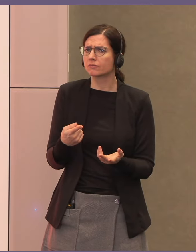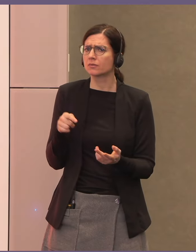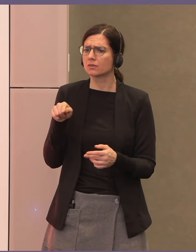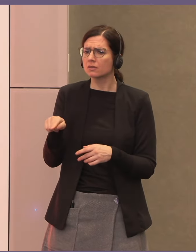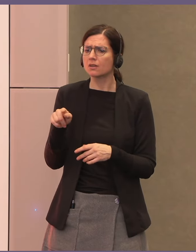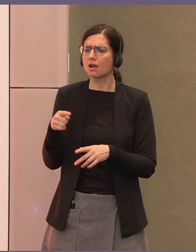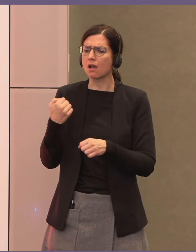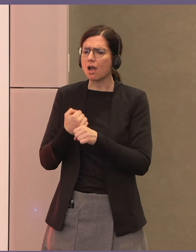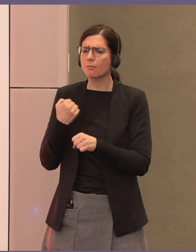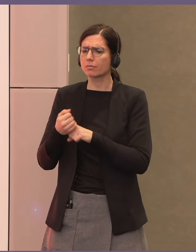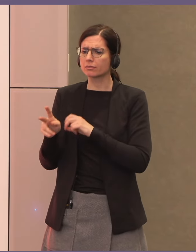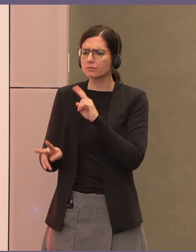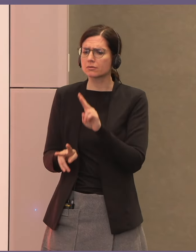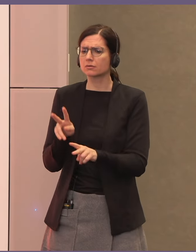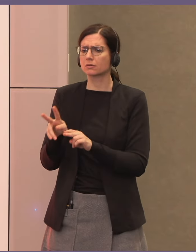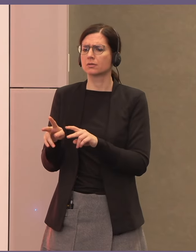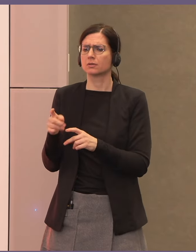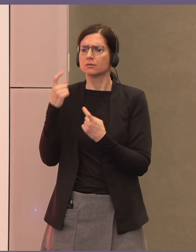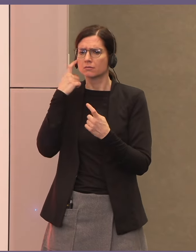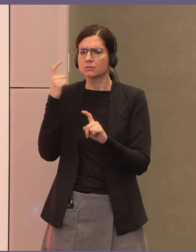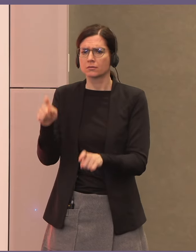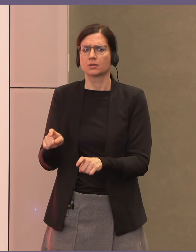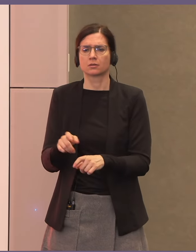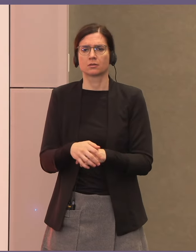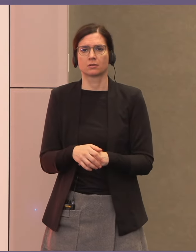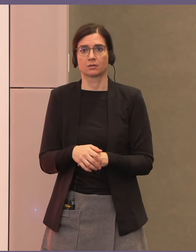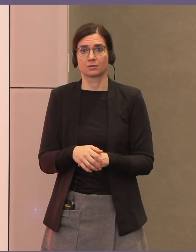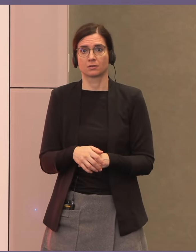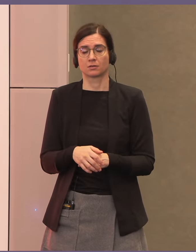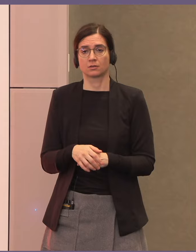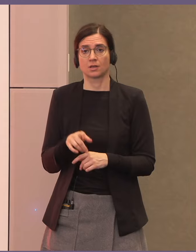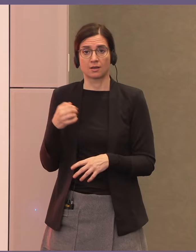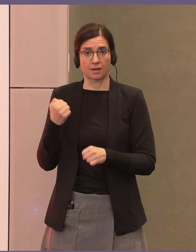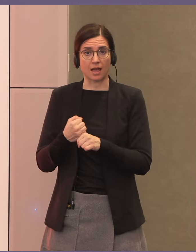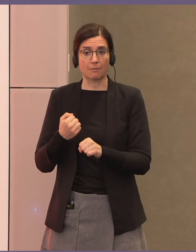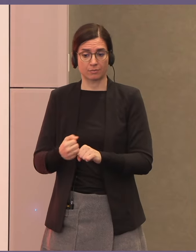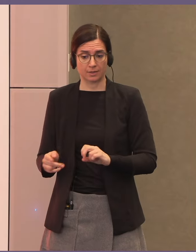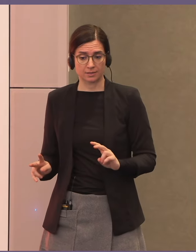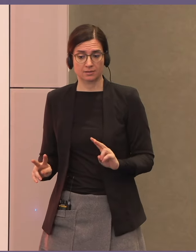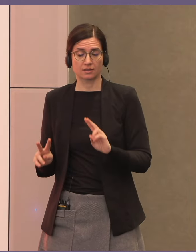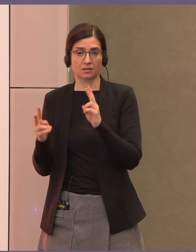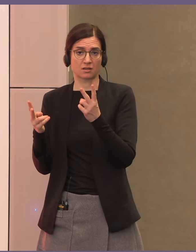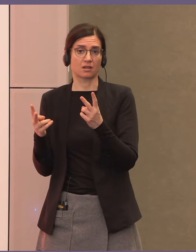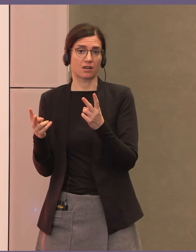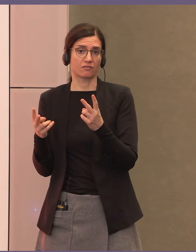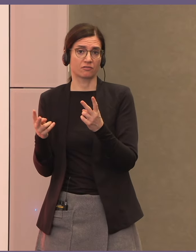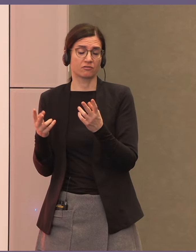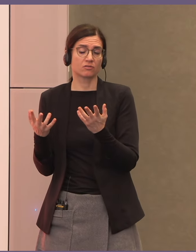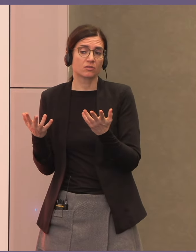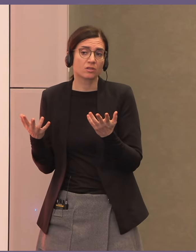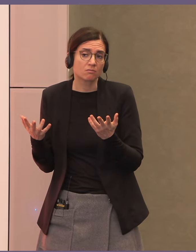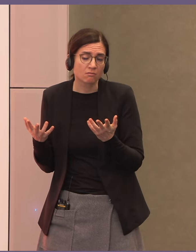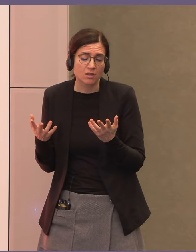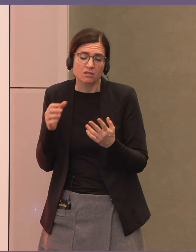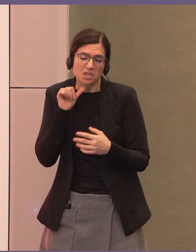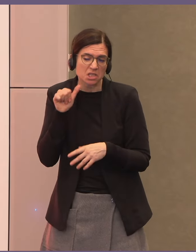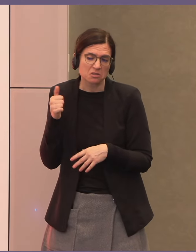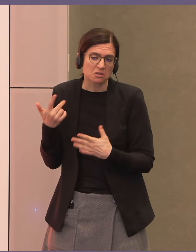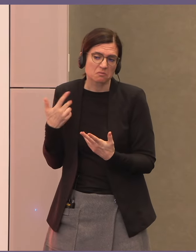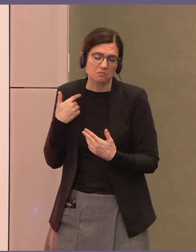Reproduktionsarbeit die wichtigste Ware im Kapitalismus, nämlich die Arbeitskraft, überhaupt hergestellt wird.